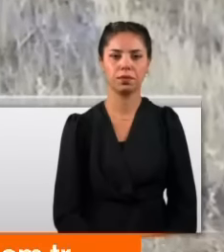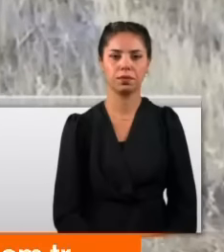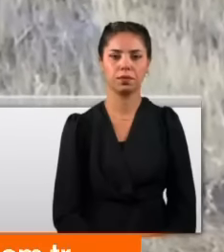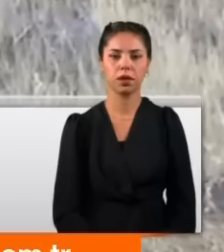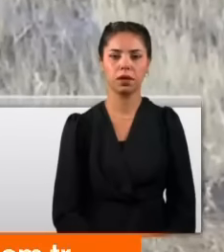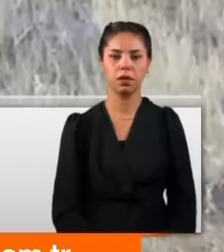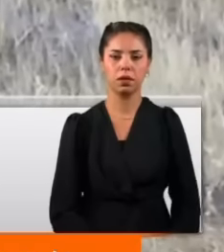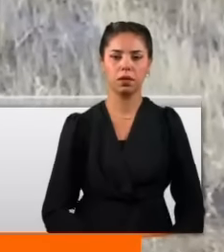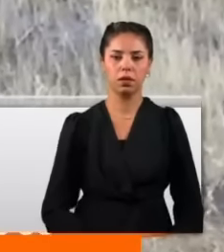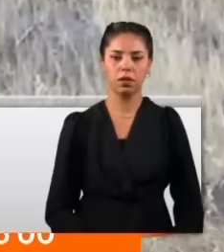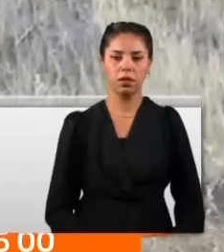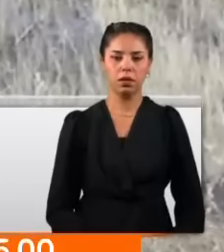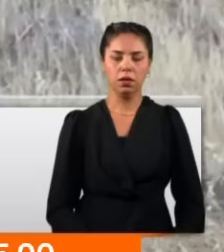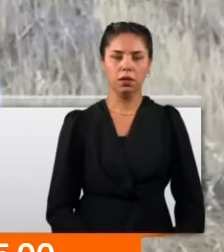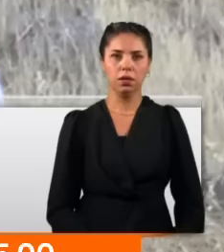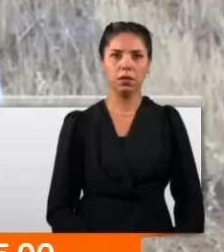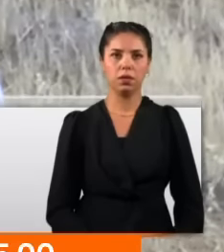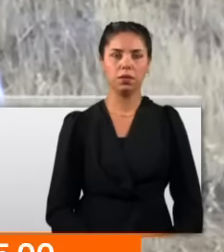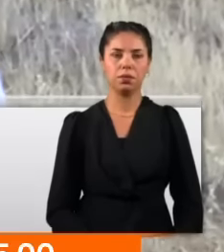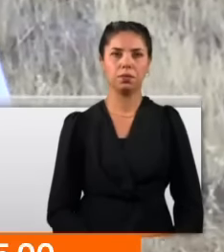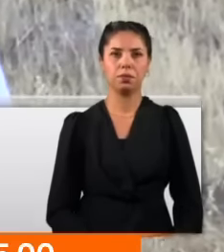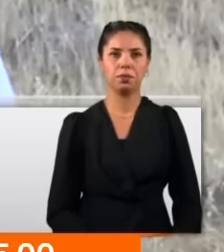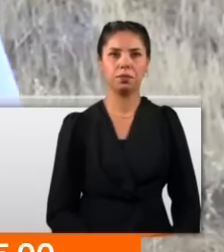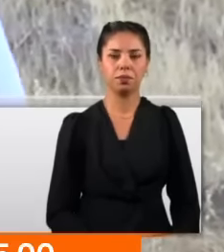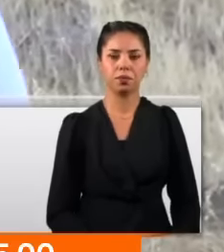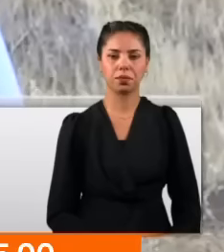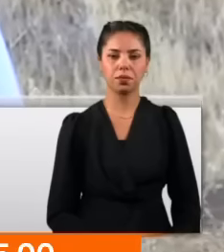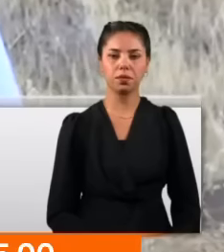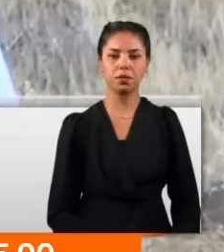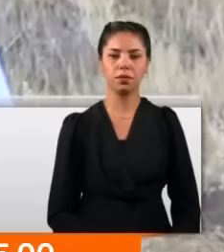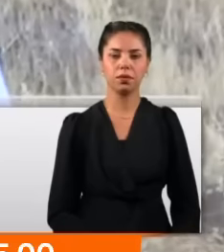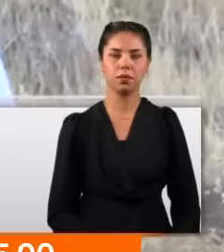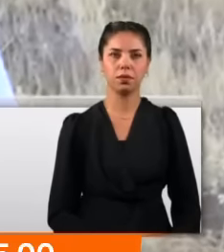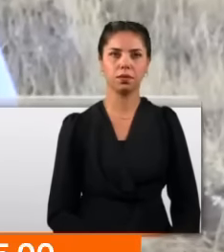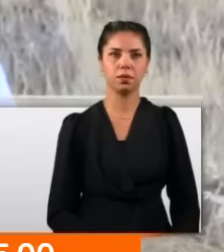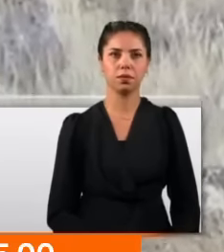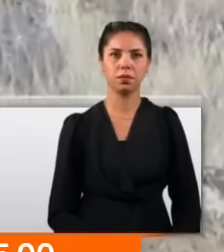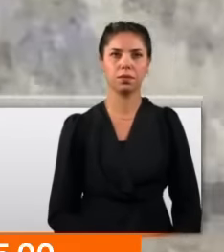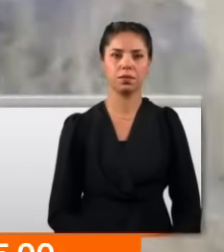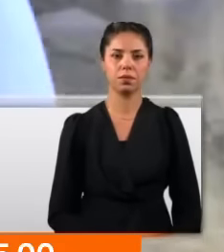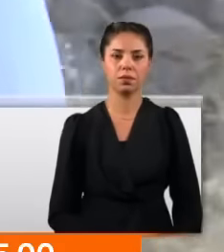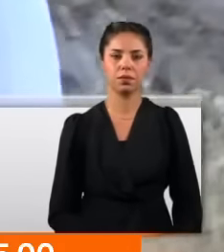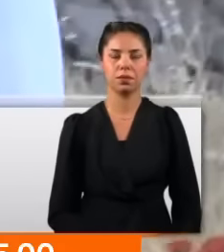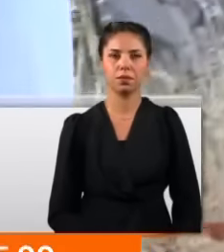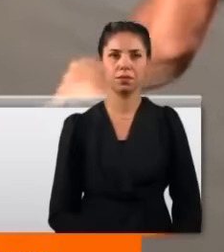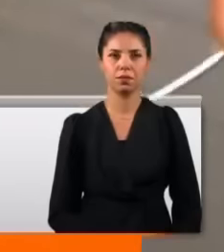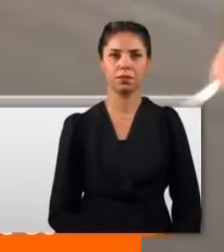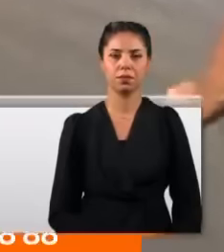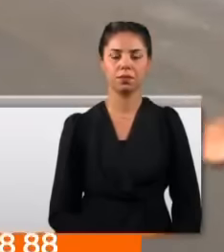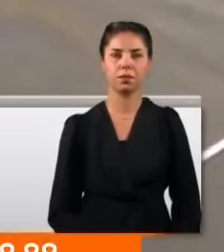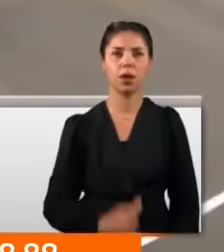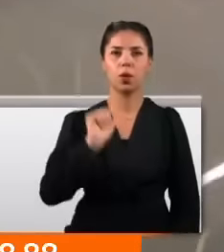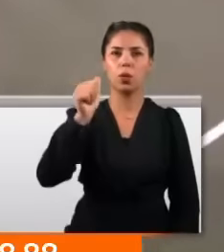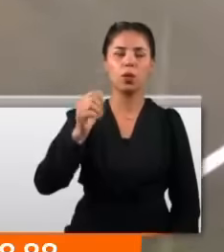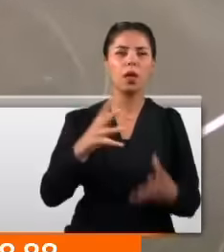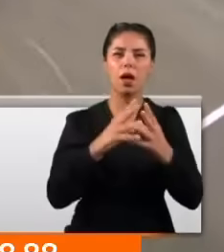Amcam da olsa, en yakınım da olsa, kimin birazcık tırnağı varsa alınsın, cezasını çeksin. Günlerce